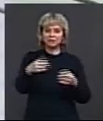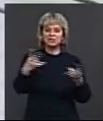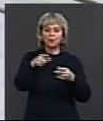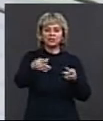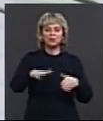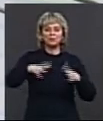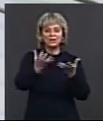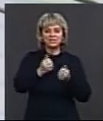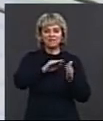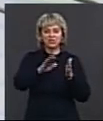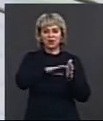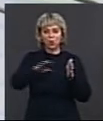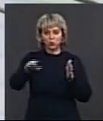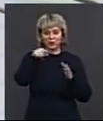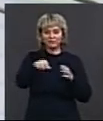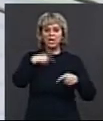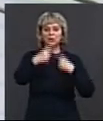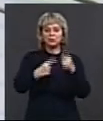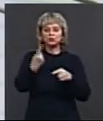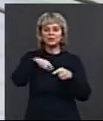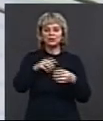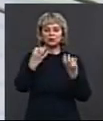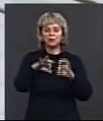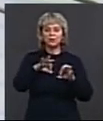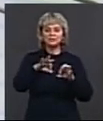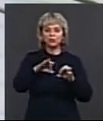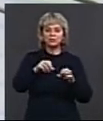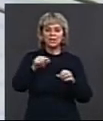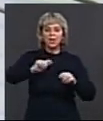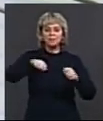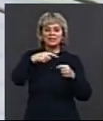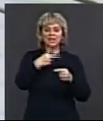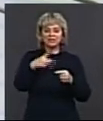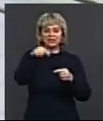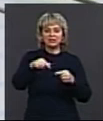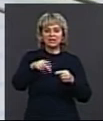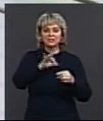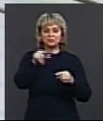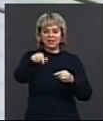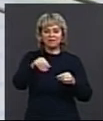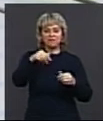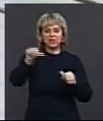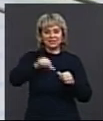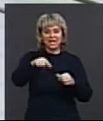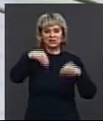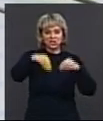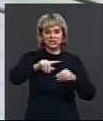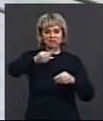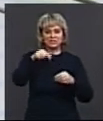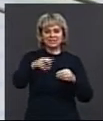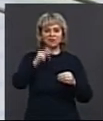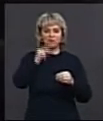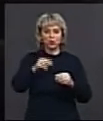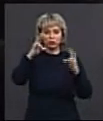Необходимо принятие на федеральном уровне методики, которая позволит определять размер вреда насаждения и взыскивать с